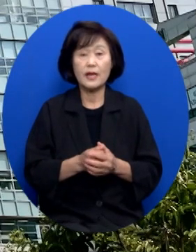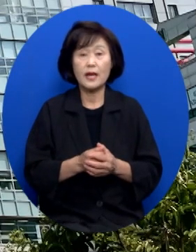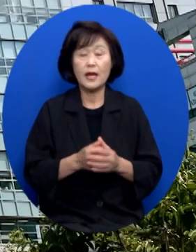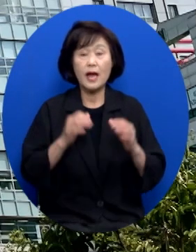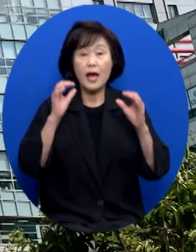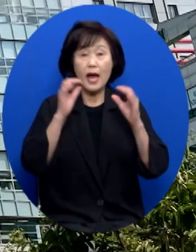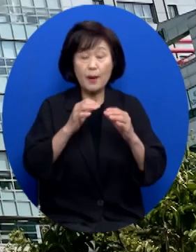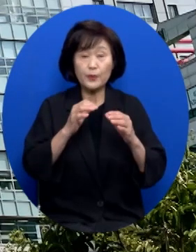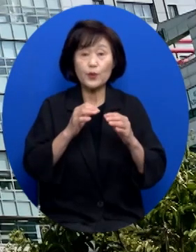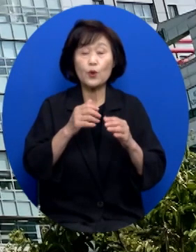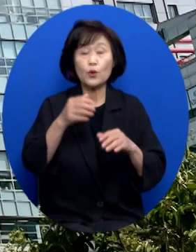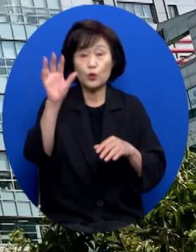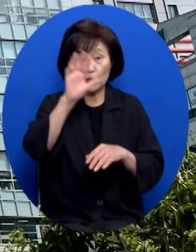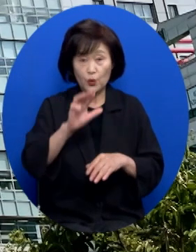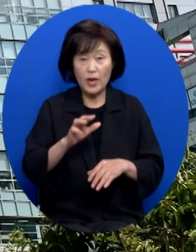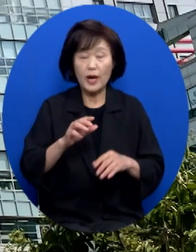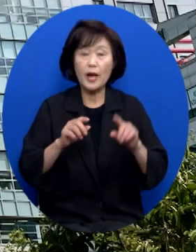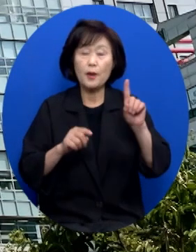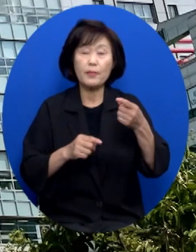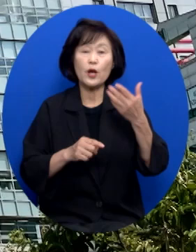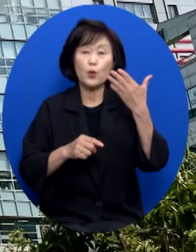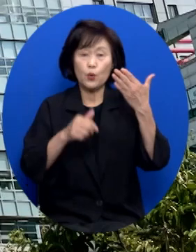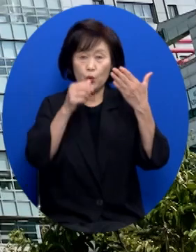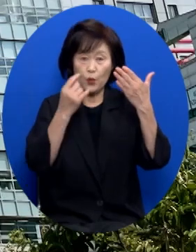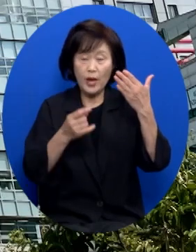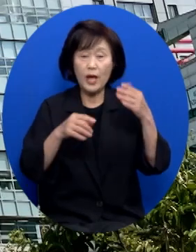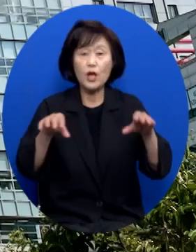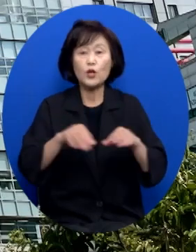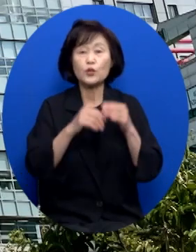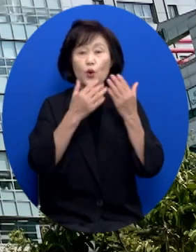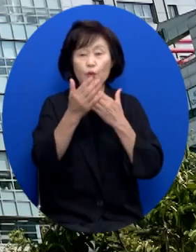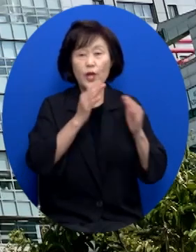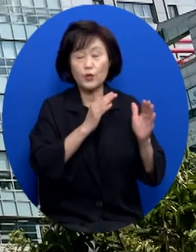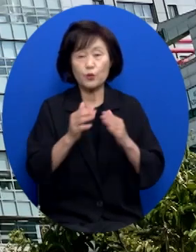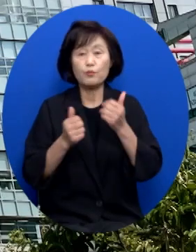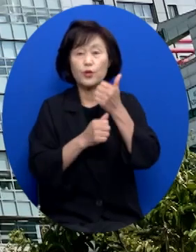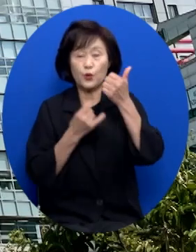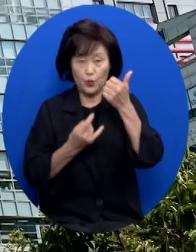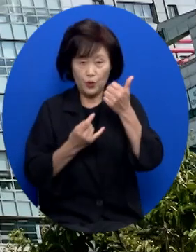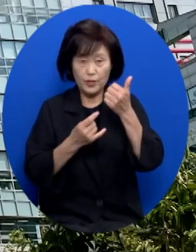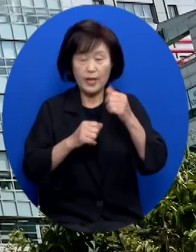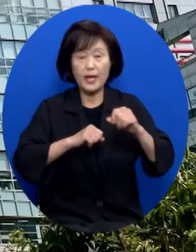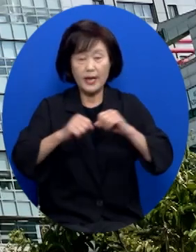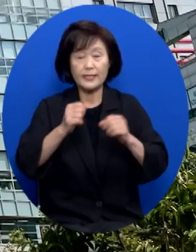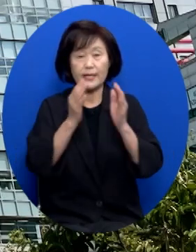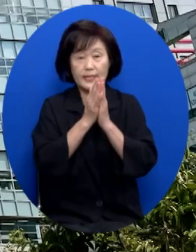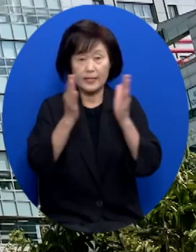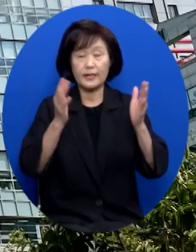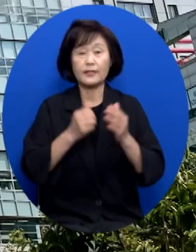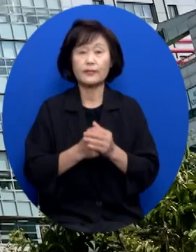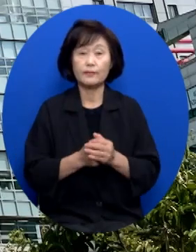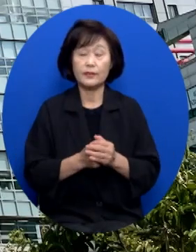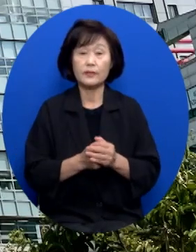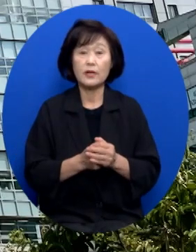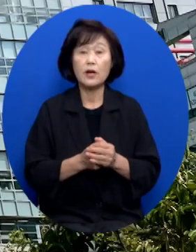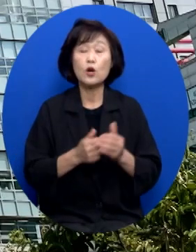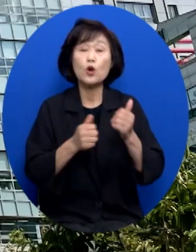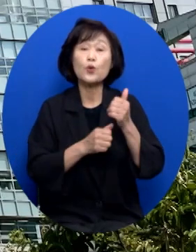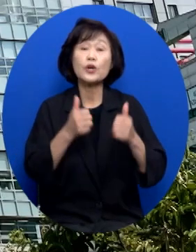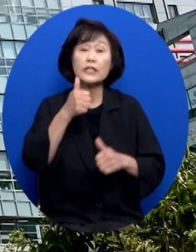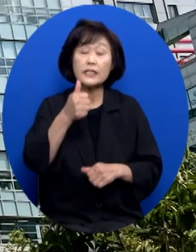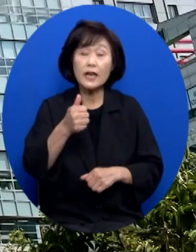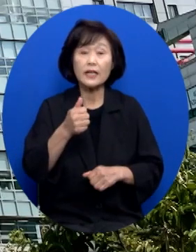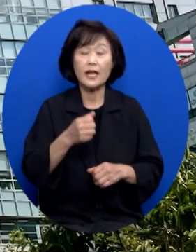대한예수교 장로회 합동총회가 제109회 총회 준비위원회를 출범했습니다. 제109회 총회 준비위원회